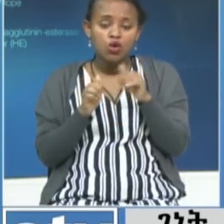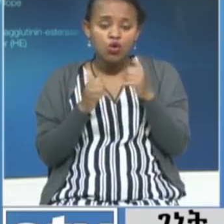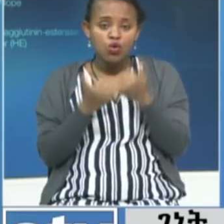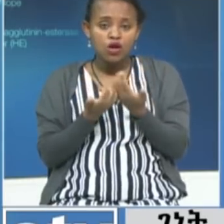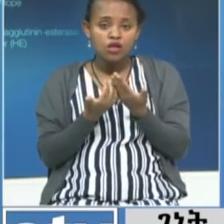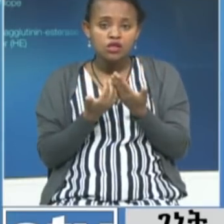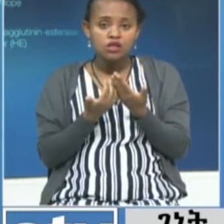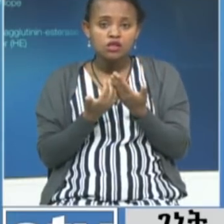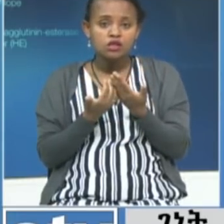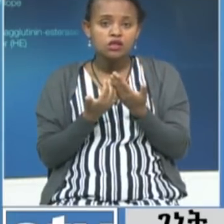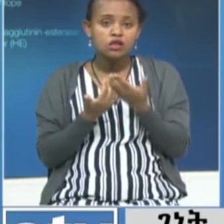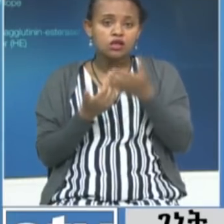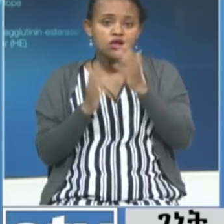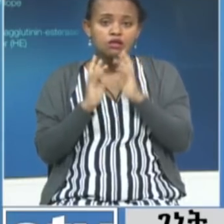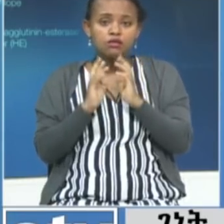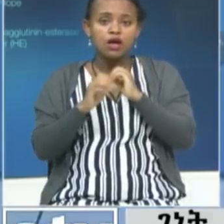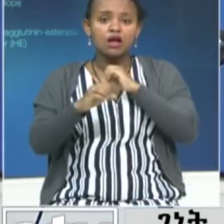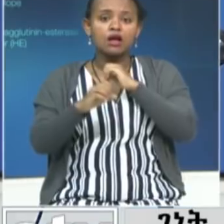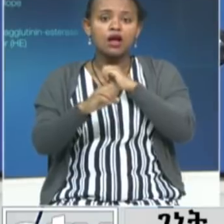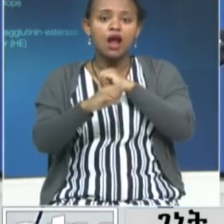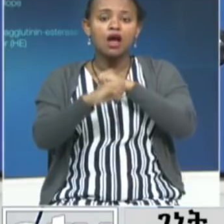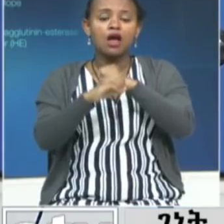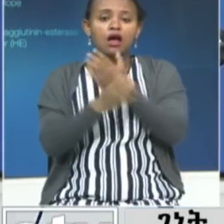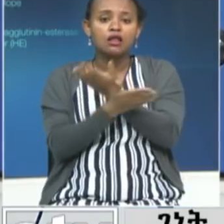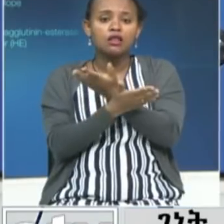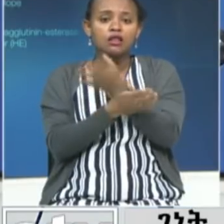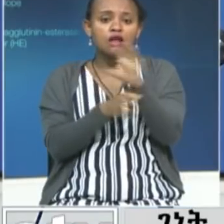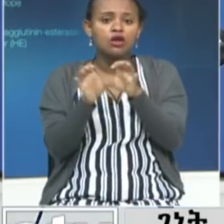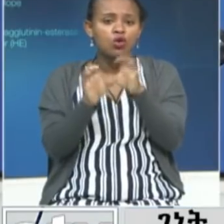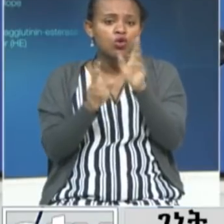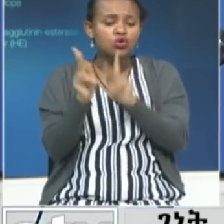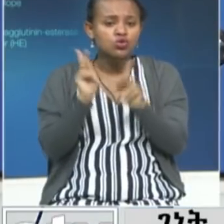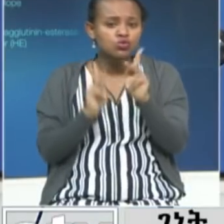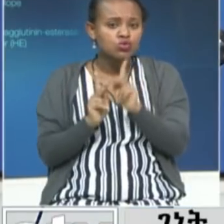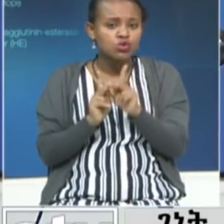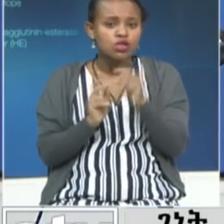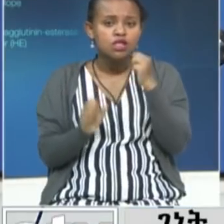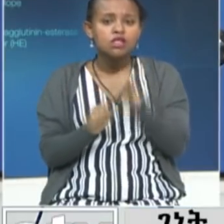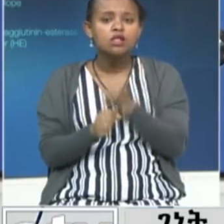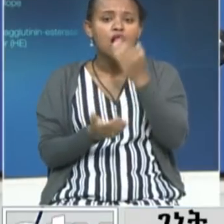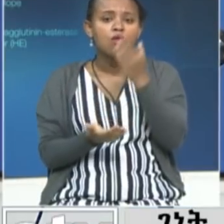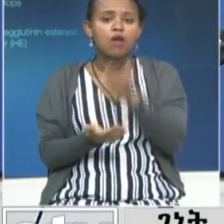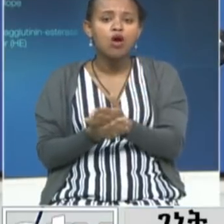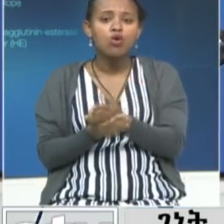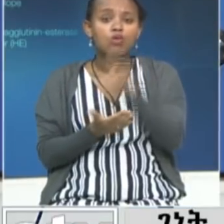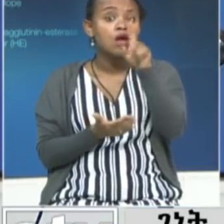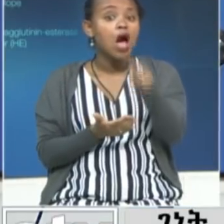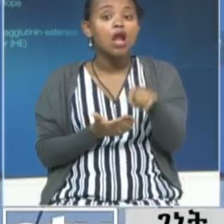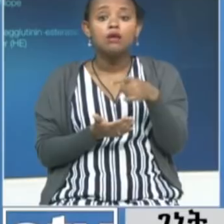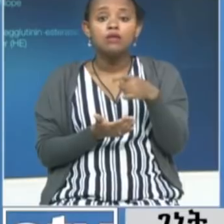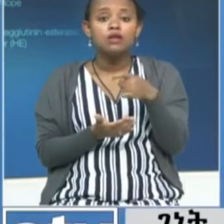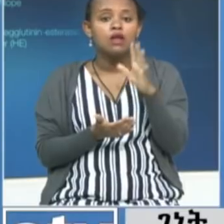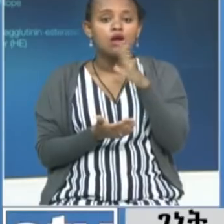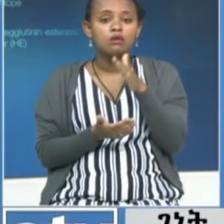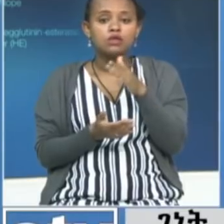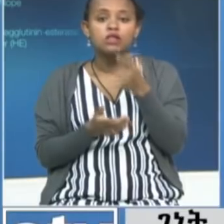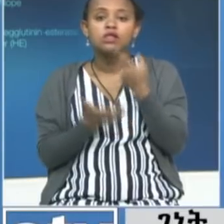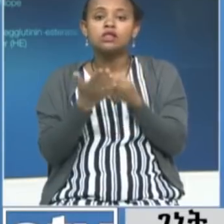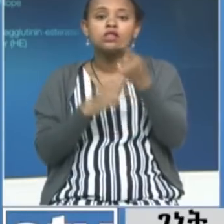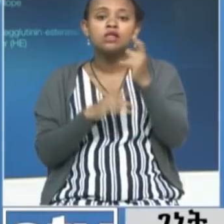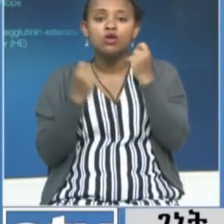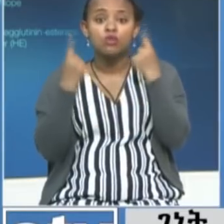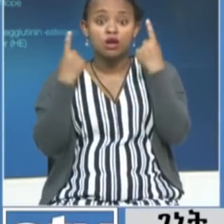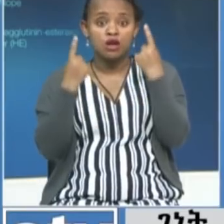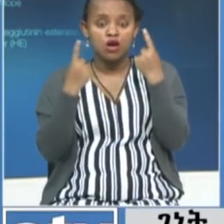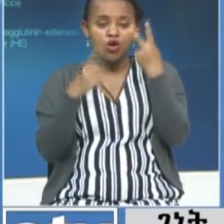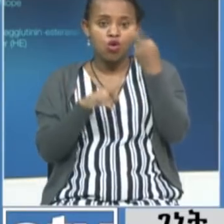በጭንብል መከላከያ ተደርጎ ህዝቡ ስራ ማቆም እንደሌለበት ነው የምረዳው። እና ከሁለት